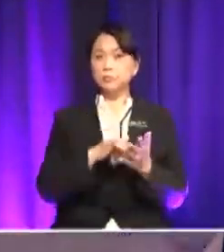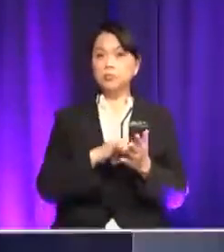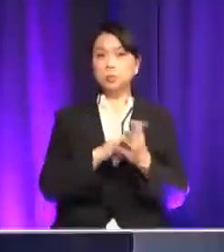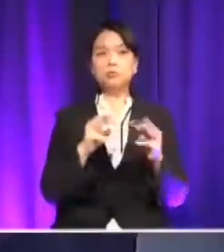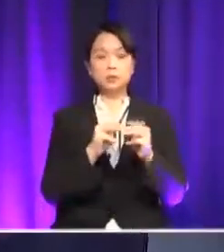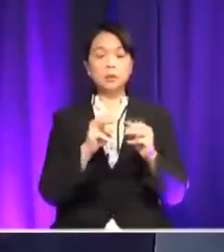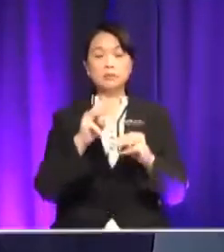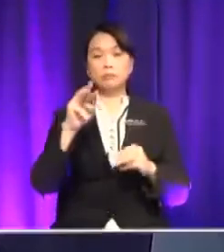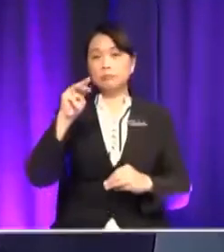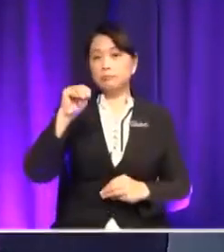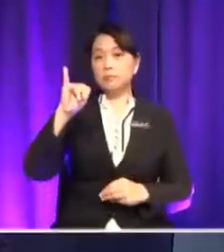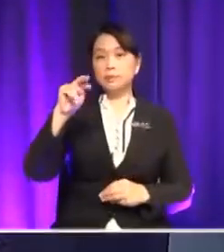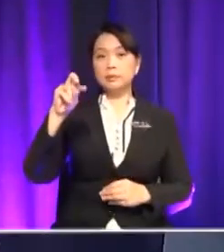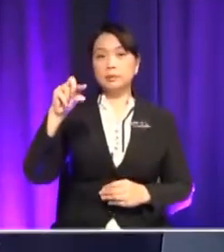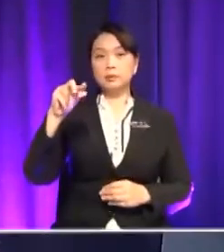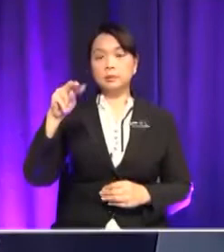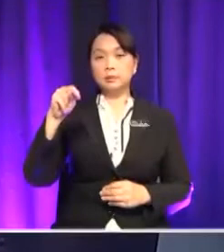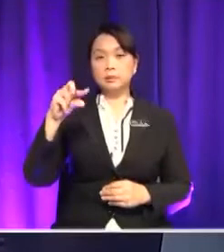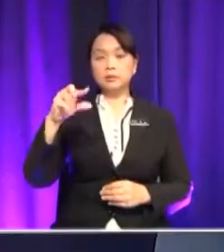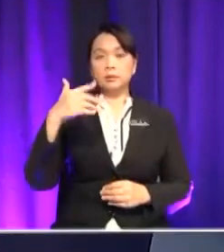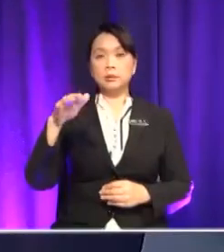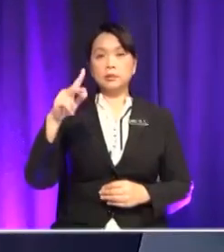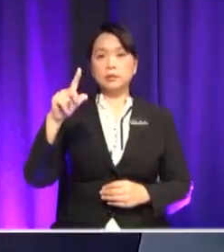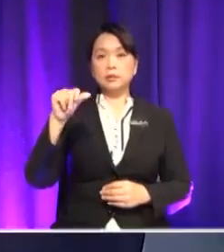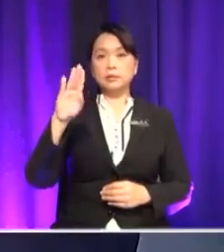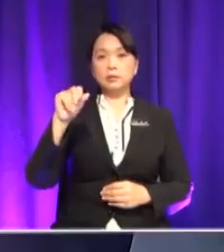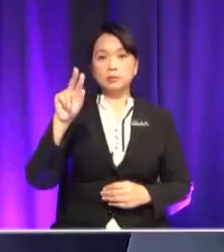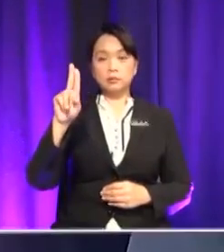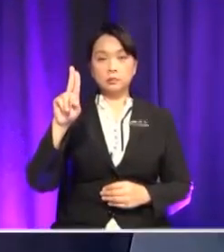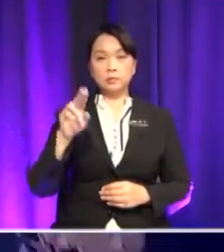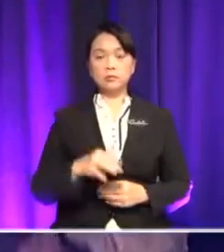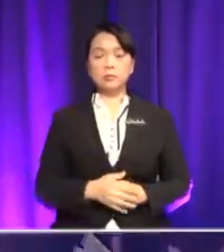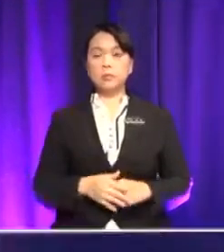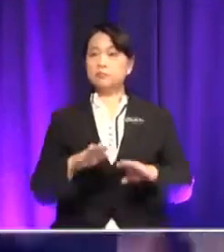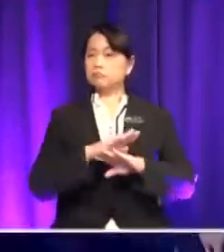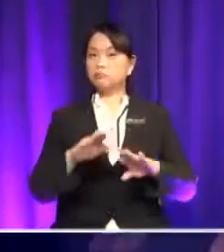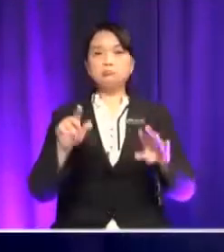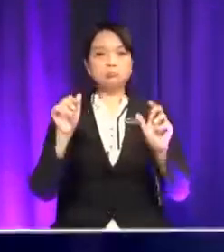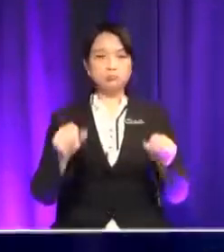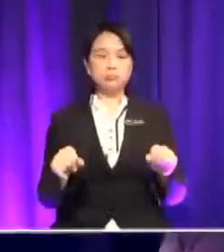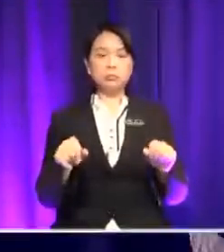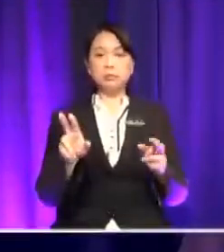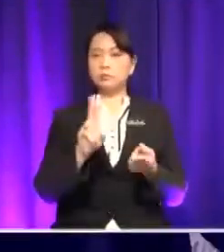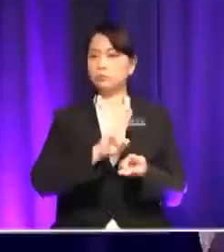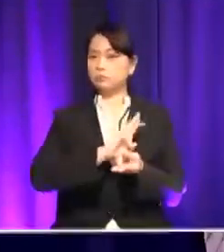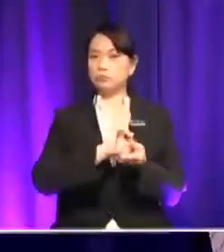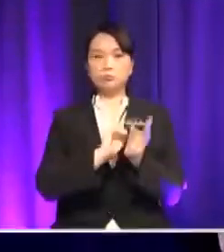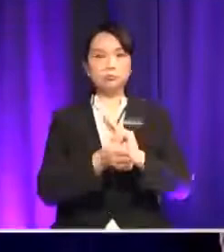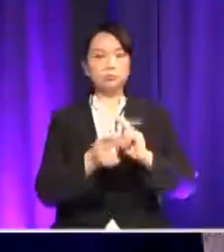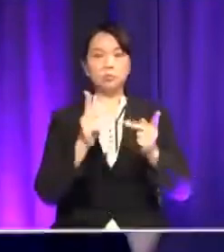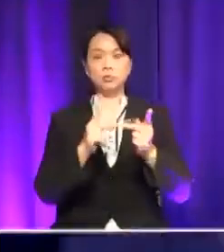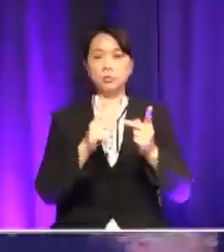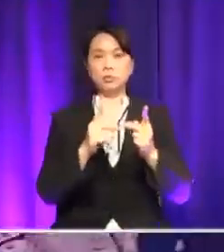betul. Okey, ini ialah bumbung Minangkabau. Bumbung Minangkabau yang ni bentuk dia tidak boleh diubah suai. Ini adalah original